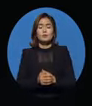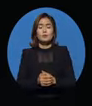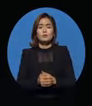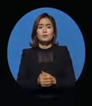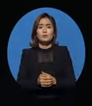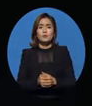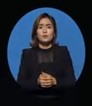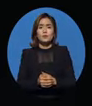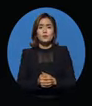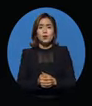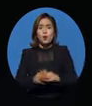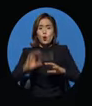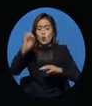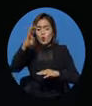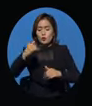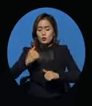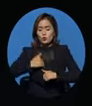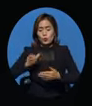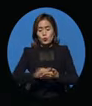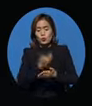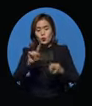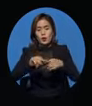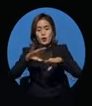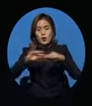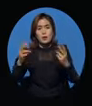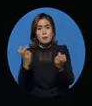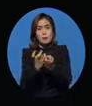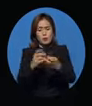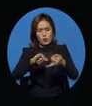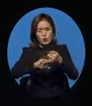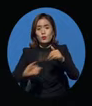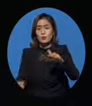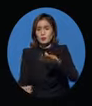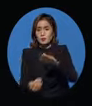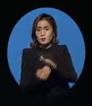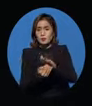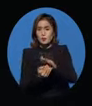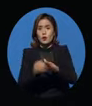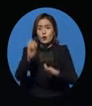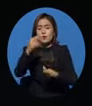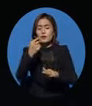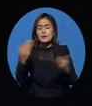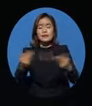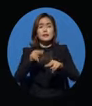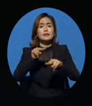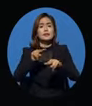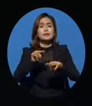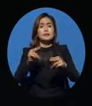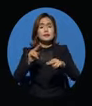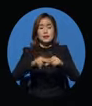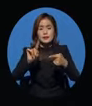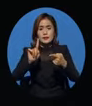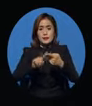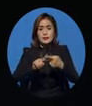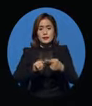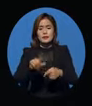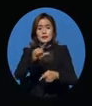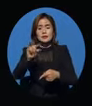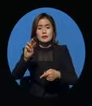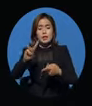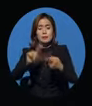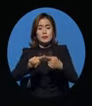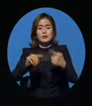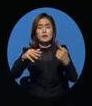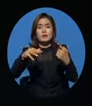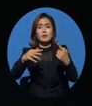군 공항 의 이전을 누구도 생각하지 못한 해법으로 반드시 해내겠습니다 광주 상생 형 일자리 상징인 지 쟁 1호 차갑고